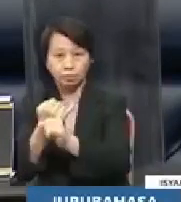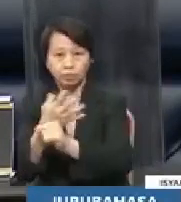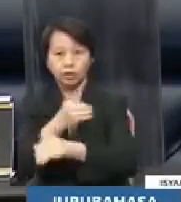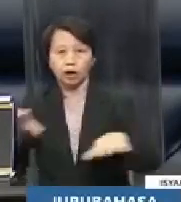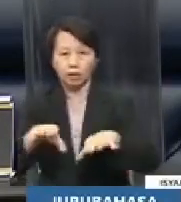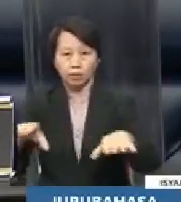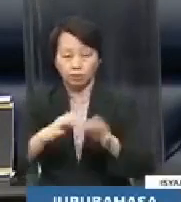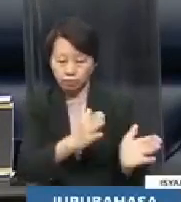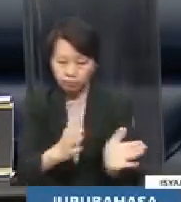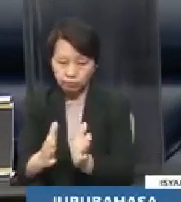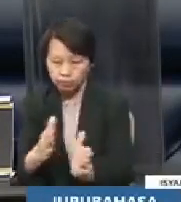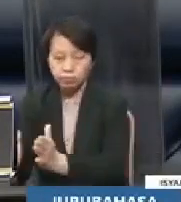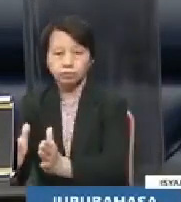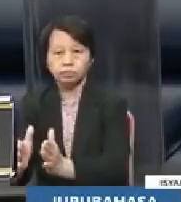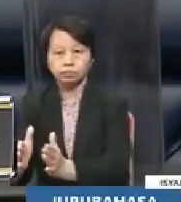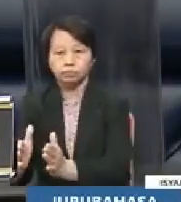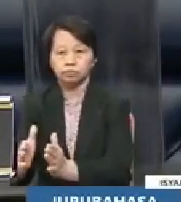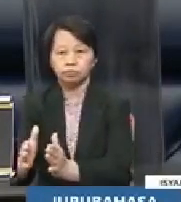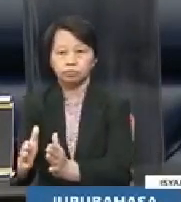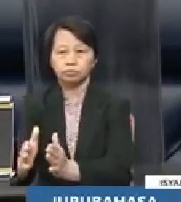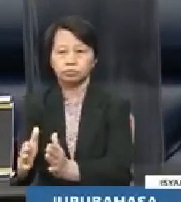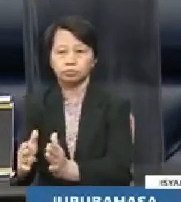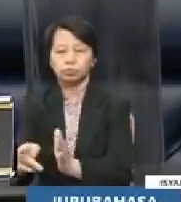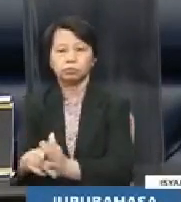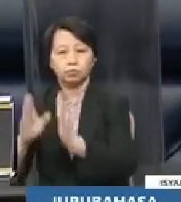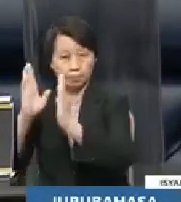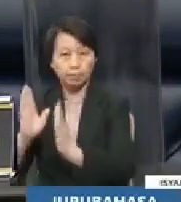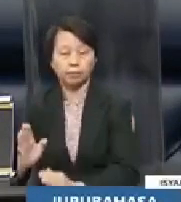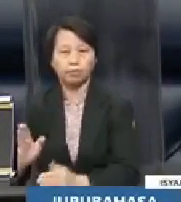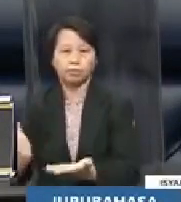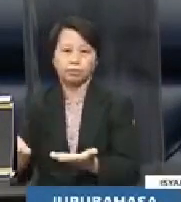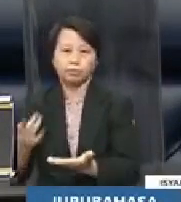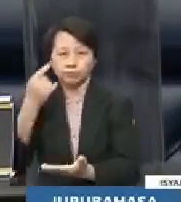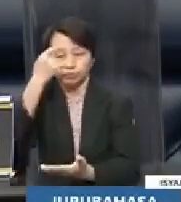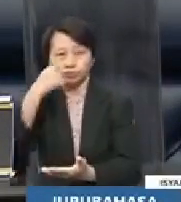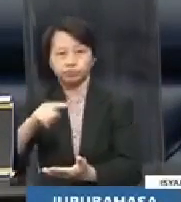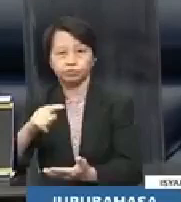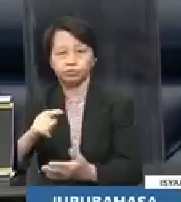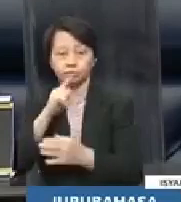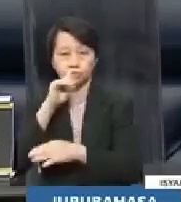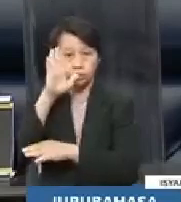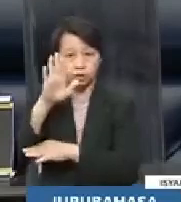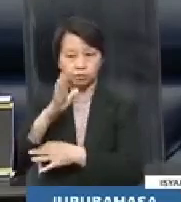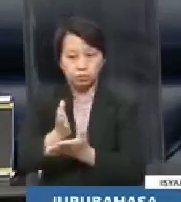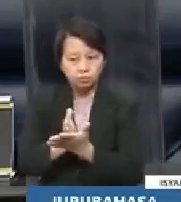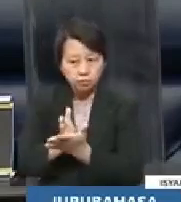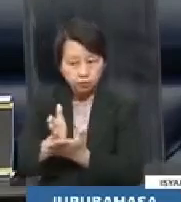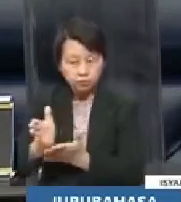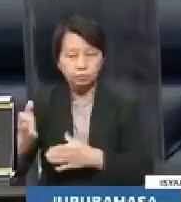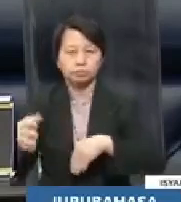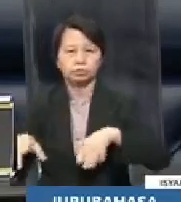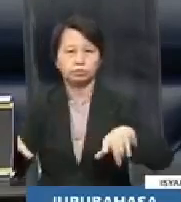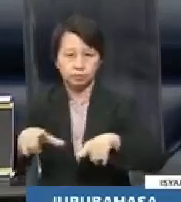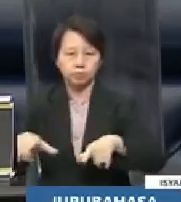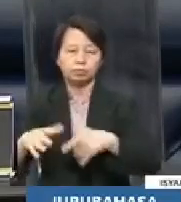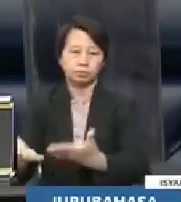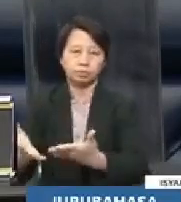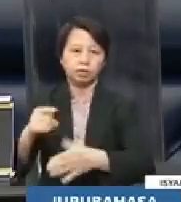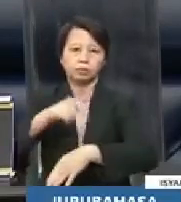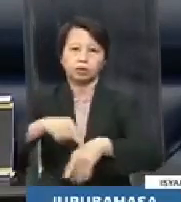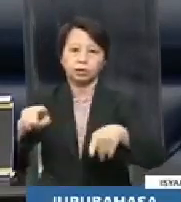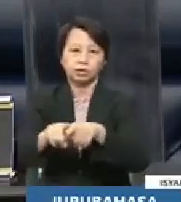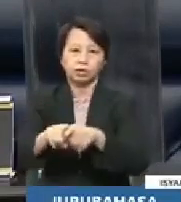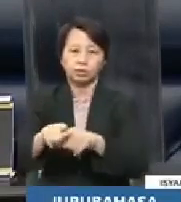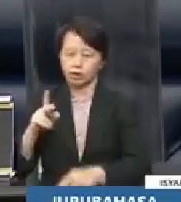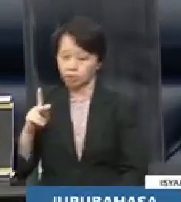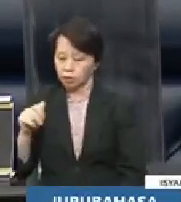melaksanakan pelarasan perbagai pedal perpadanan bagi menjamin ketulusan pelaksanaan dalam